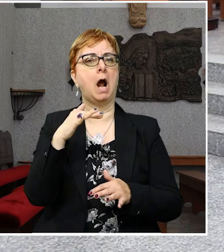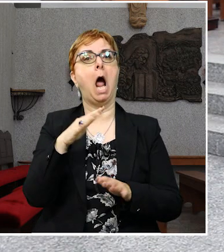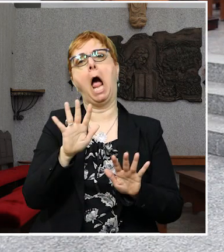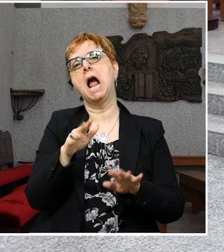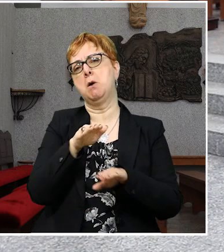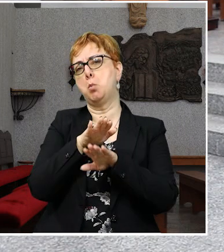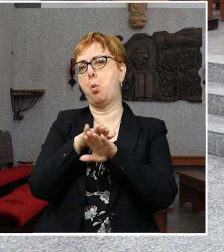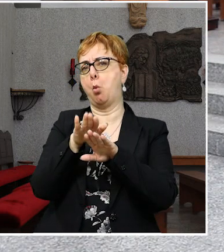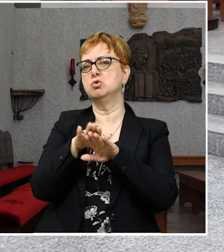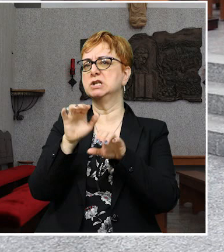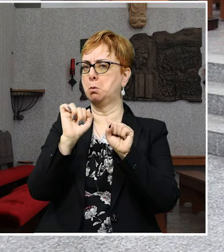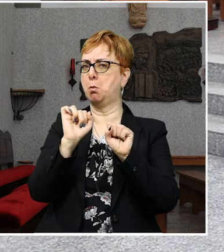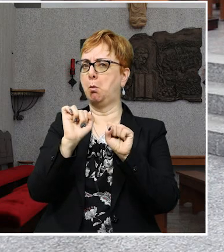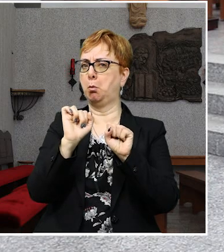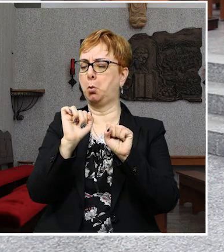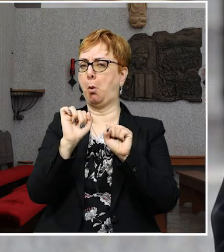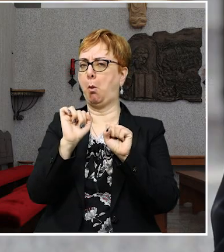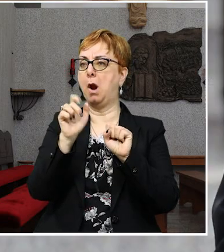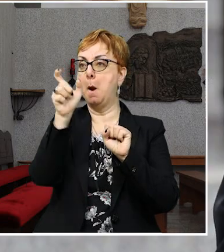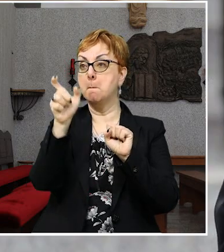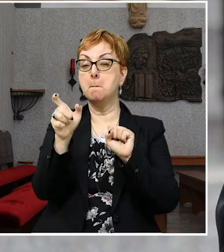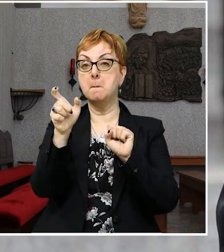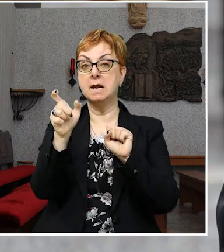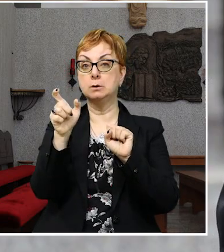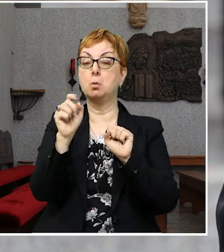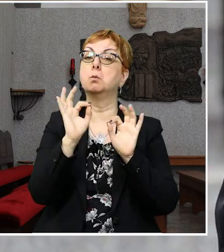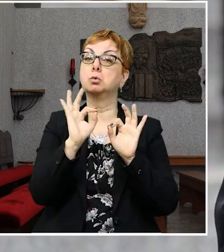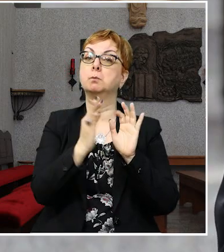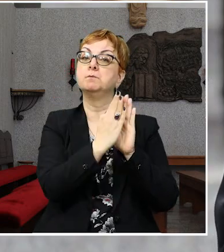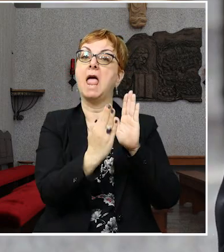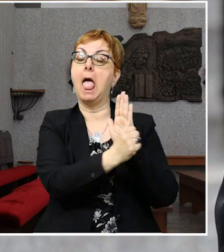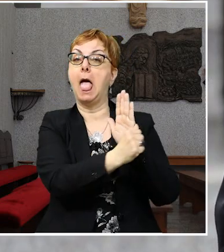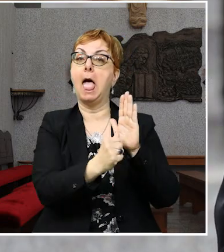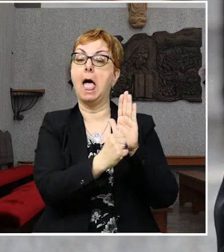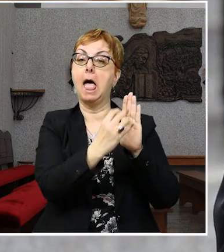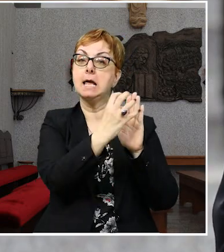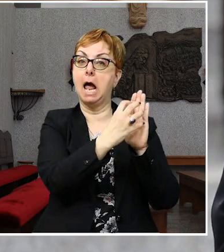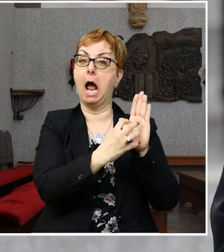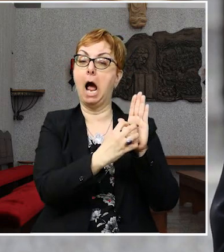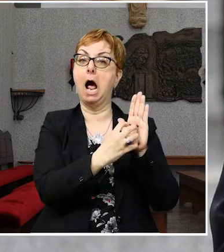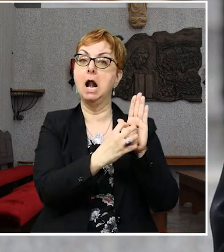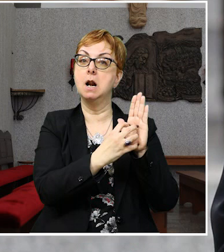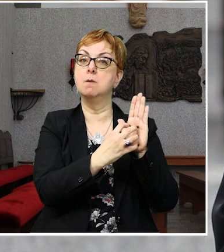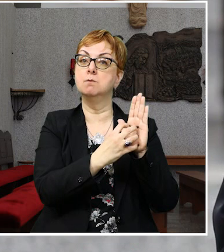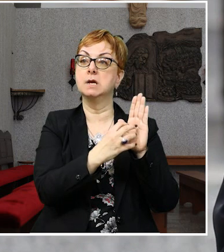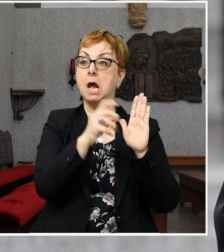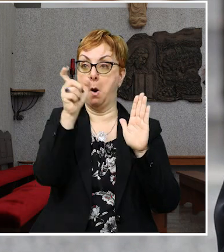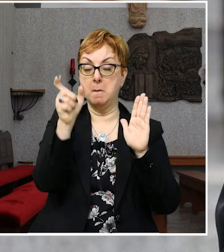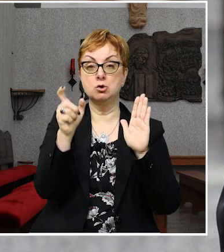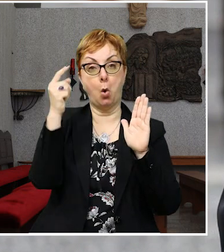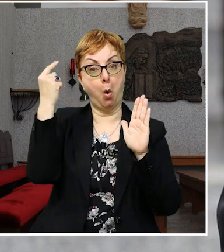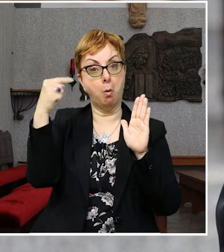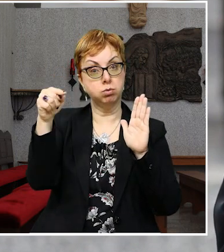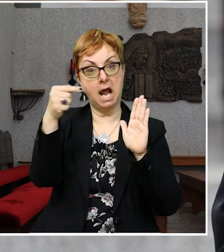di usarla in modo proprio. Ecco, i Salmi ci aiutano a comprendere bene